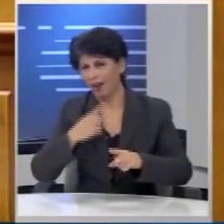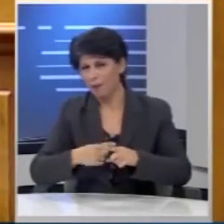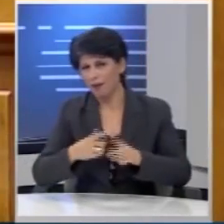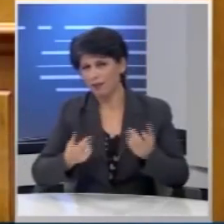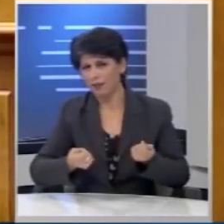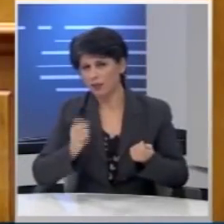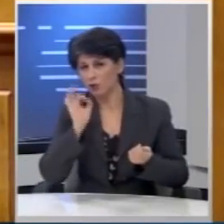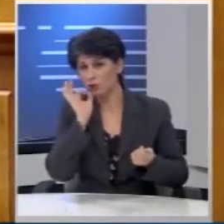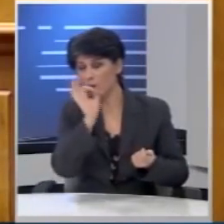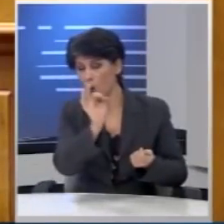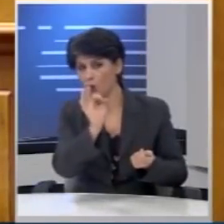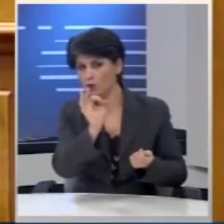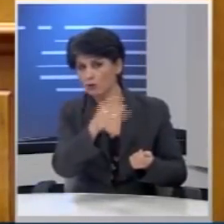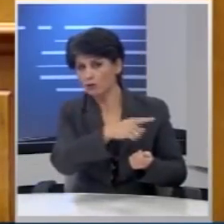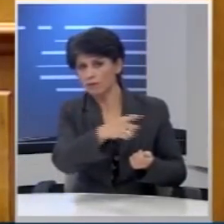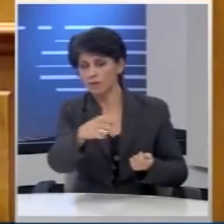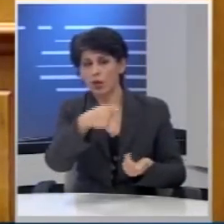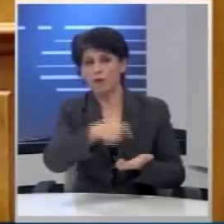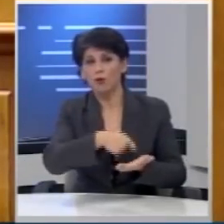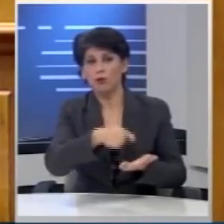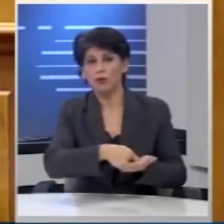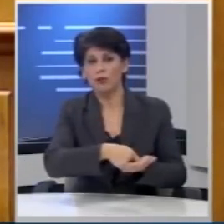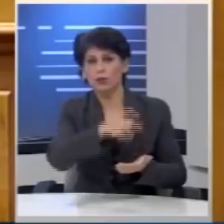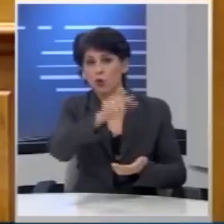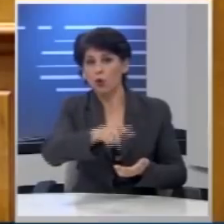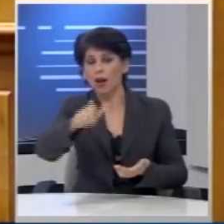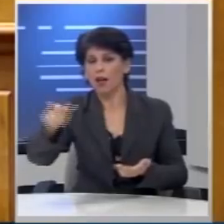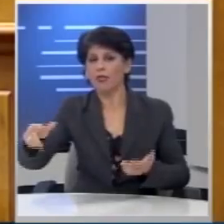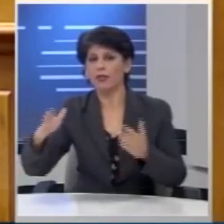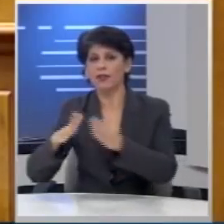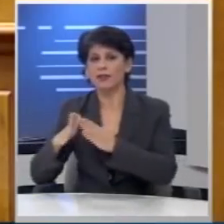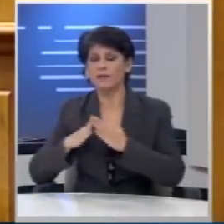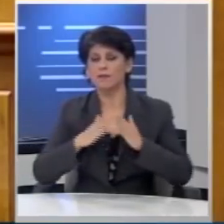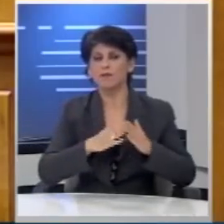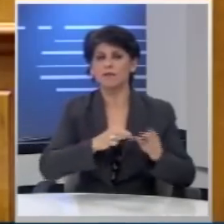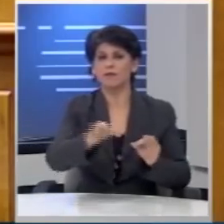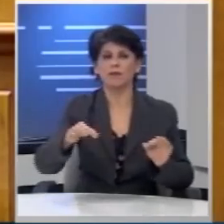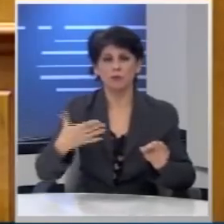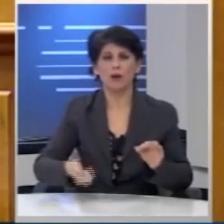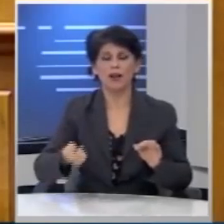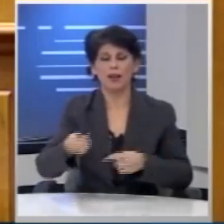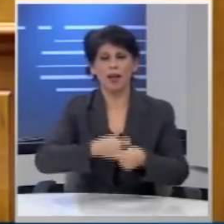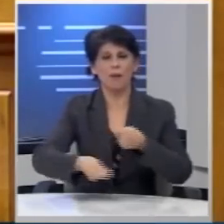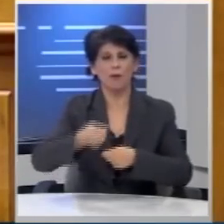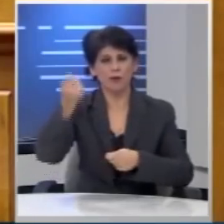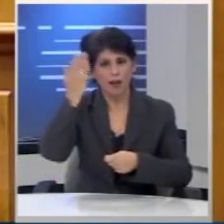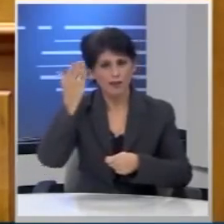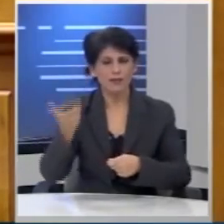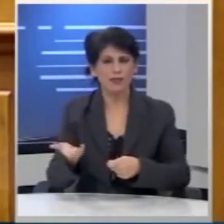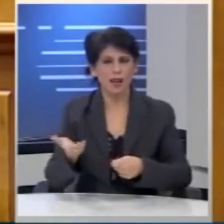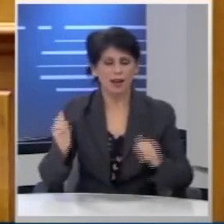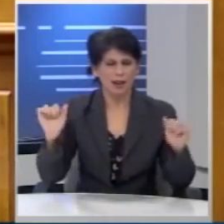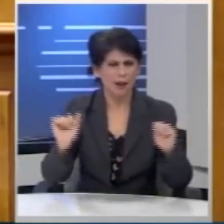όμως, στόχος σας είναι να φορολογήσετε κάθε ακίνητο που έχει εμπορική αξία.